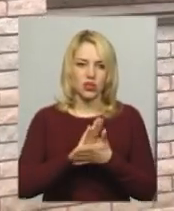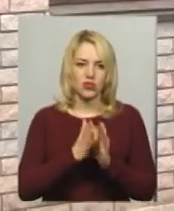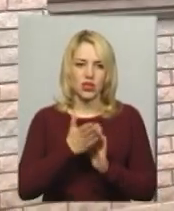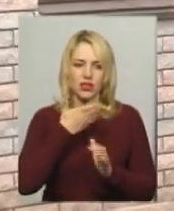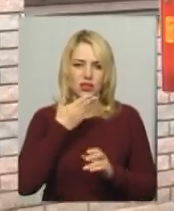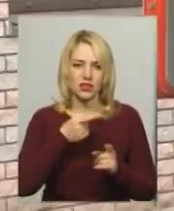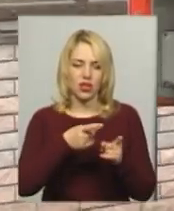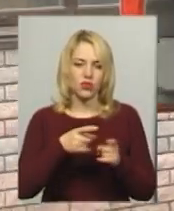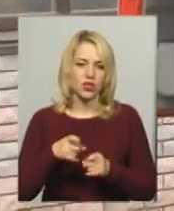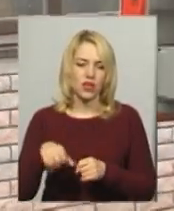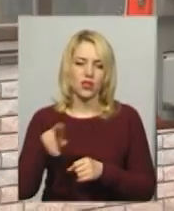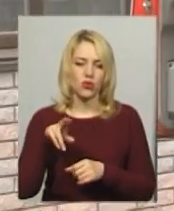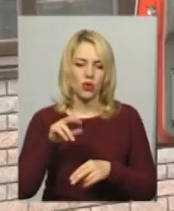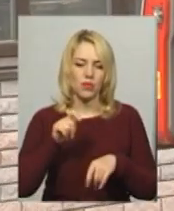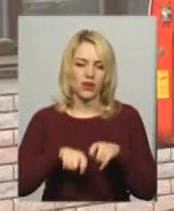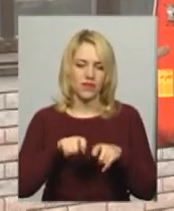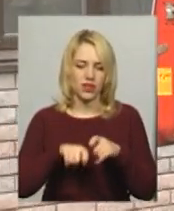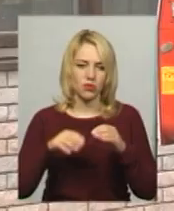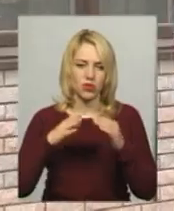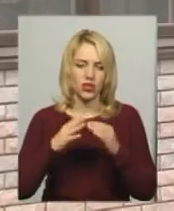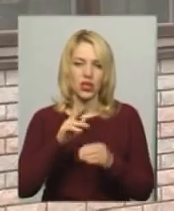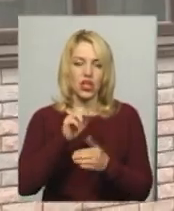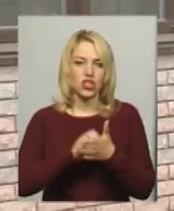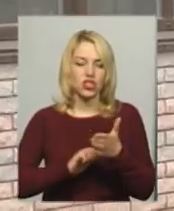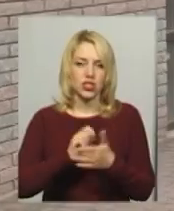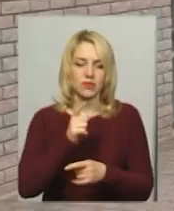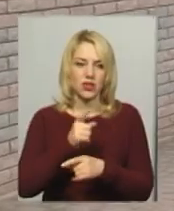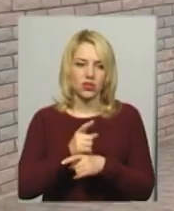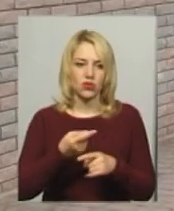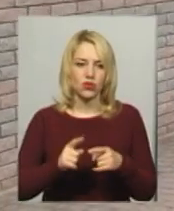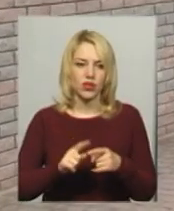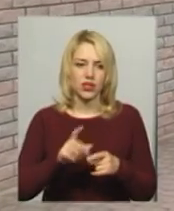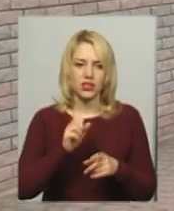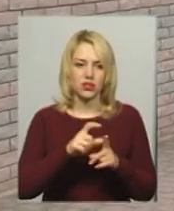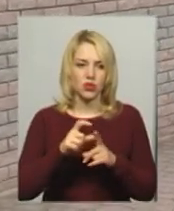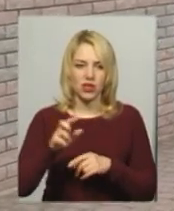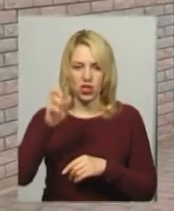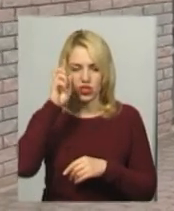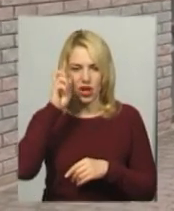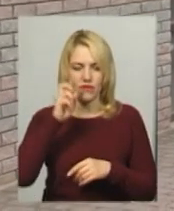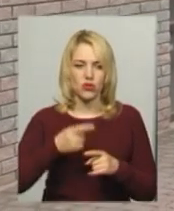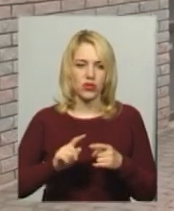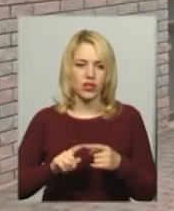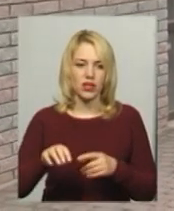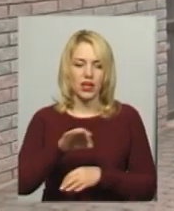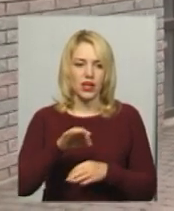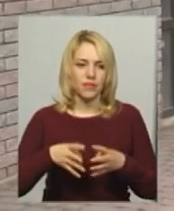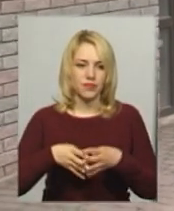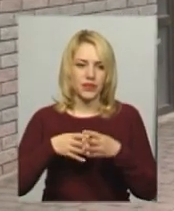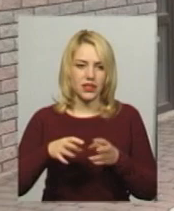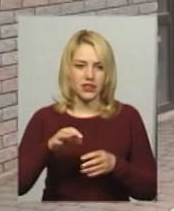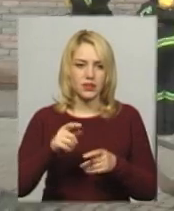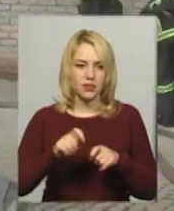залучаються до перевірок житлових будинків через мораторій, каже Дмитро Бондар. За словами начальника Державної архітектурно-будівельної інспекції в області Антоніни Бойко,